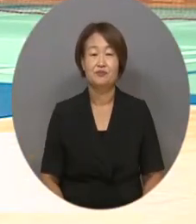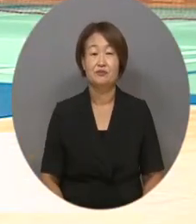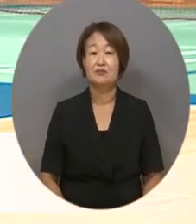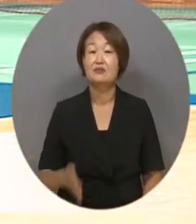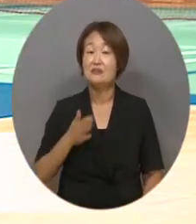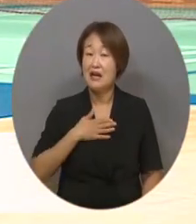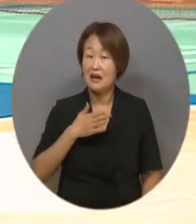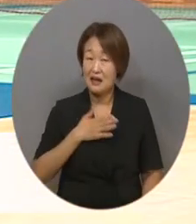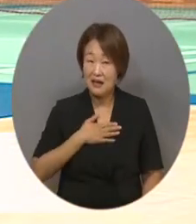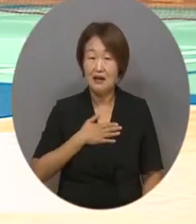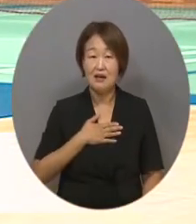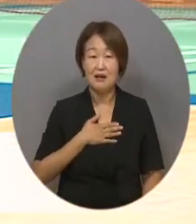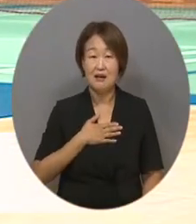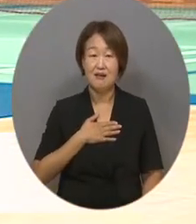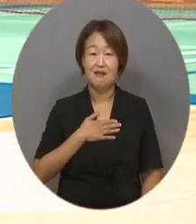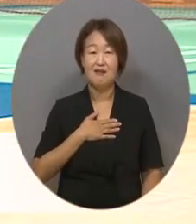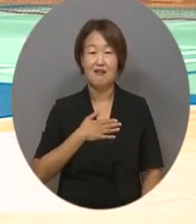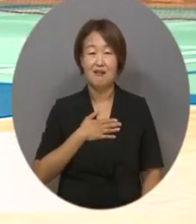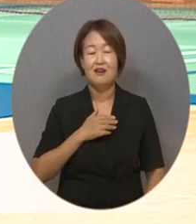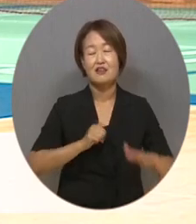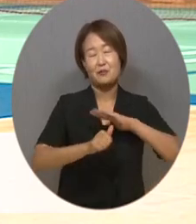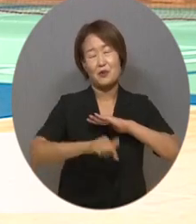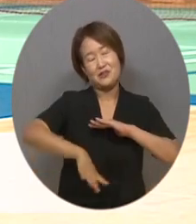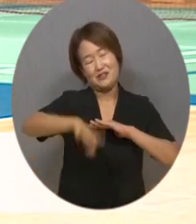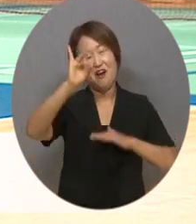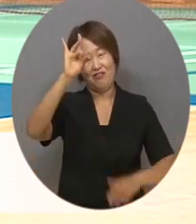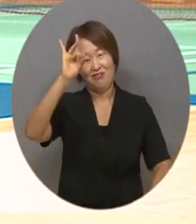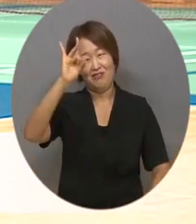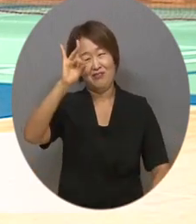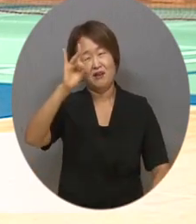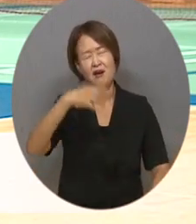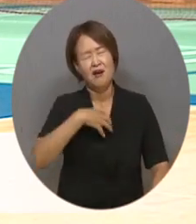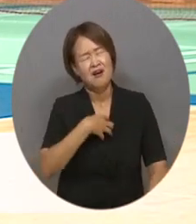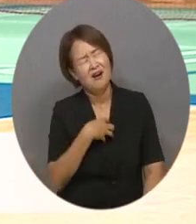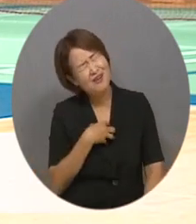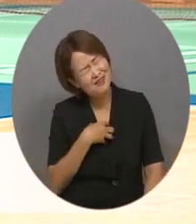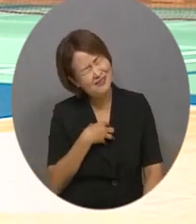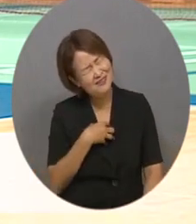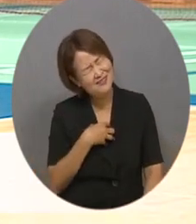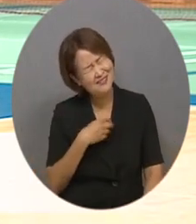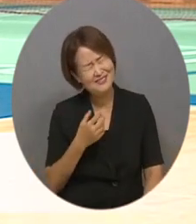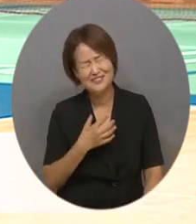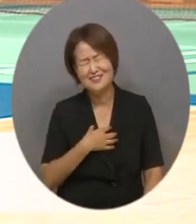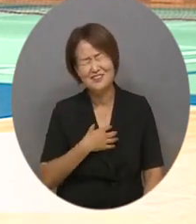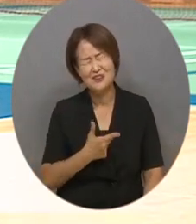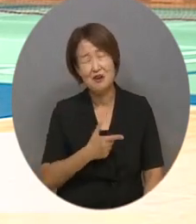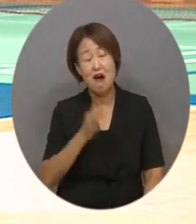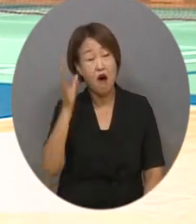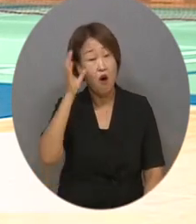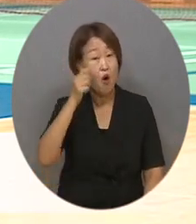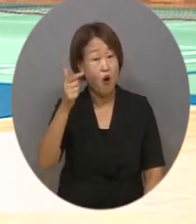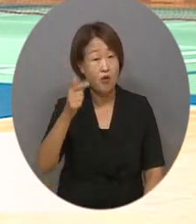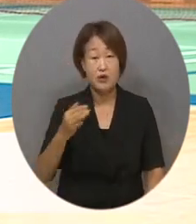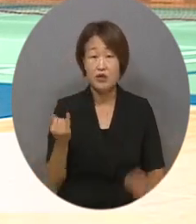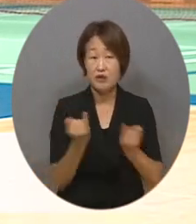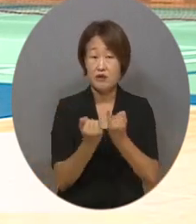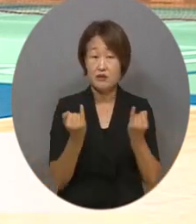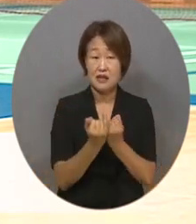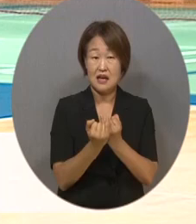처음으로 하게 되어서 너무나도 걱정도 되고 기대도 되고요. 여자 복식